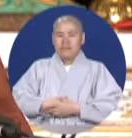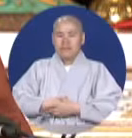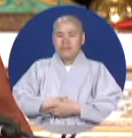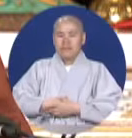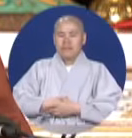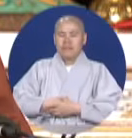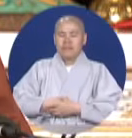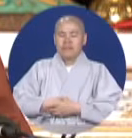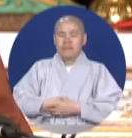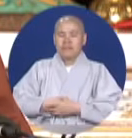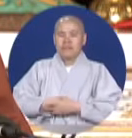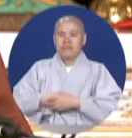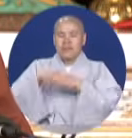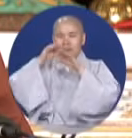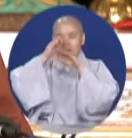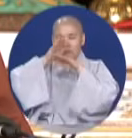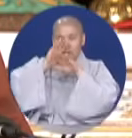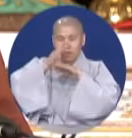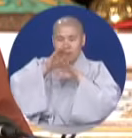이 개성은